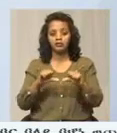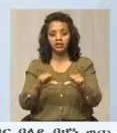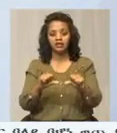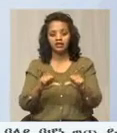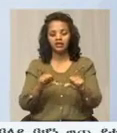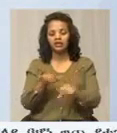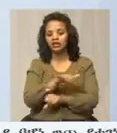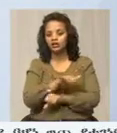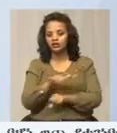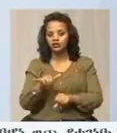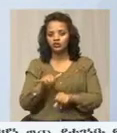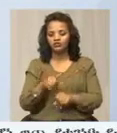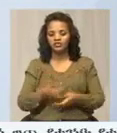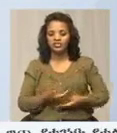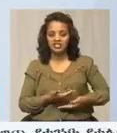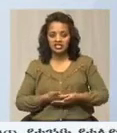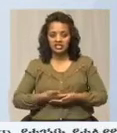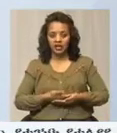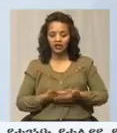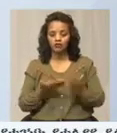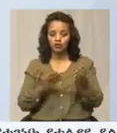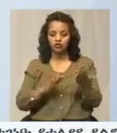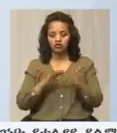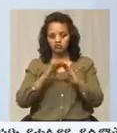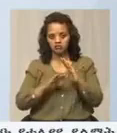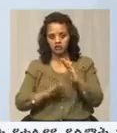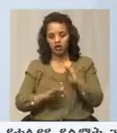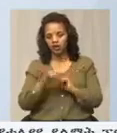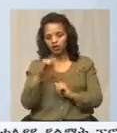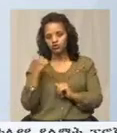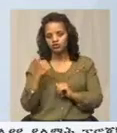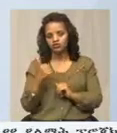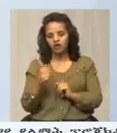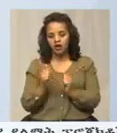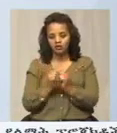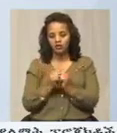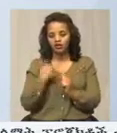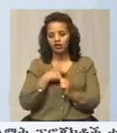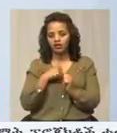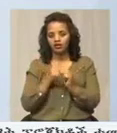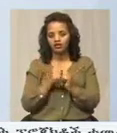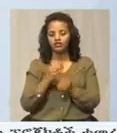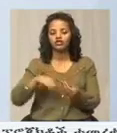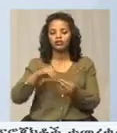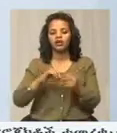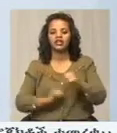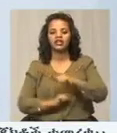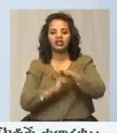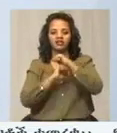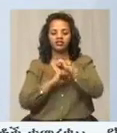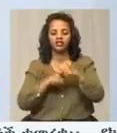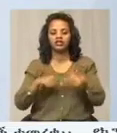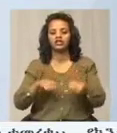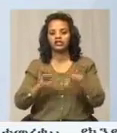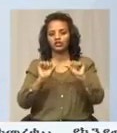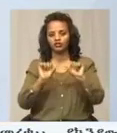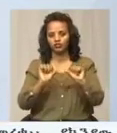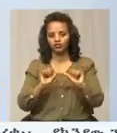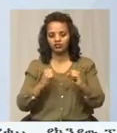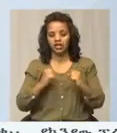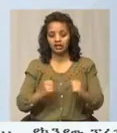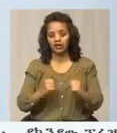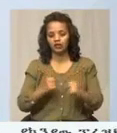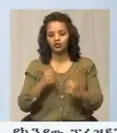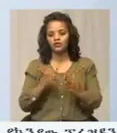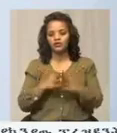እንደዚሁም የጨቅላ ህጻናትን ሞት ለመቀነስ ደግሞ ሌሎችም አጋር አካላትም ተጨማሪ ድጋፋቸውን እንዲቀጥሉ እንዲያጠናክሩ፣ ይሄ